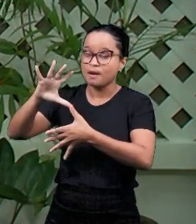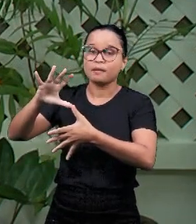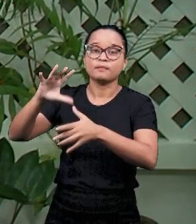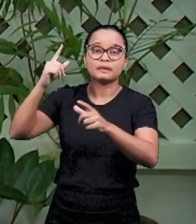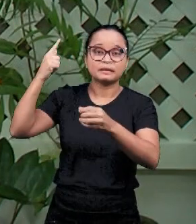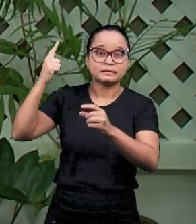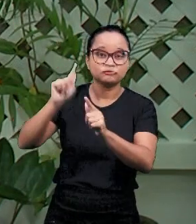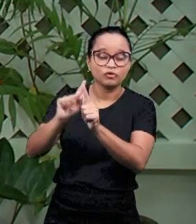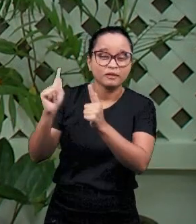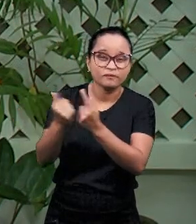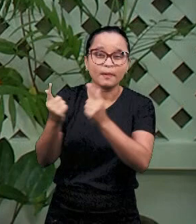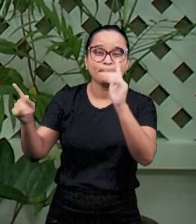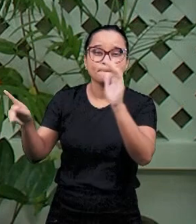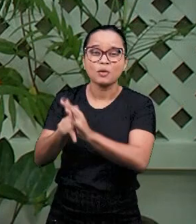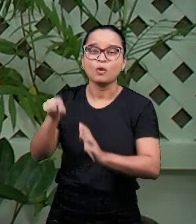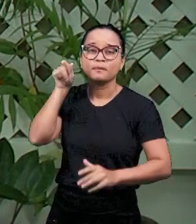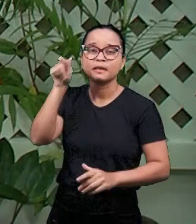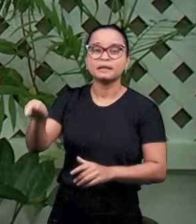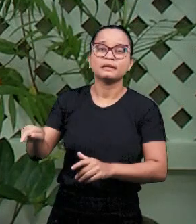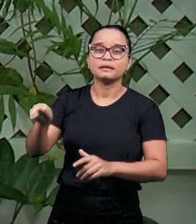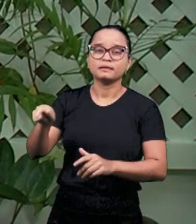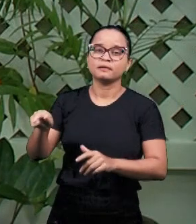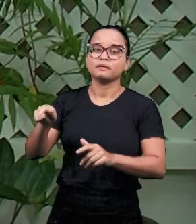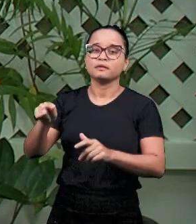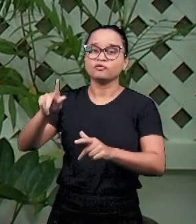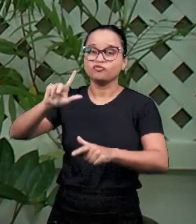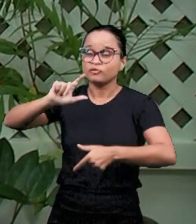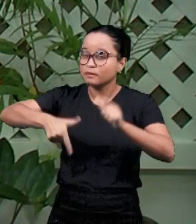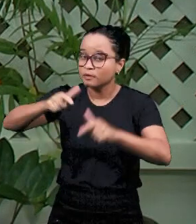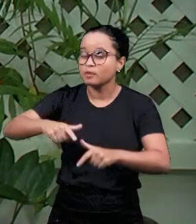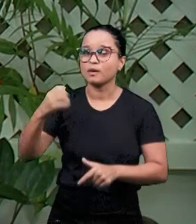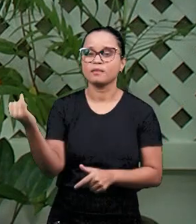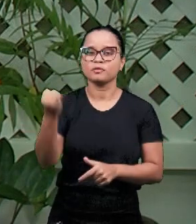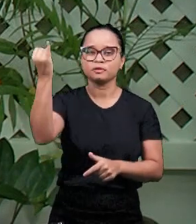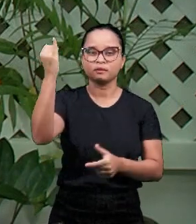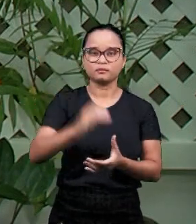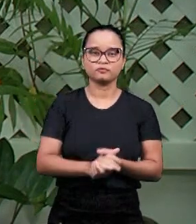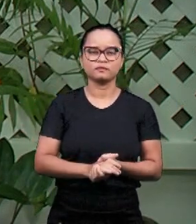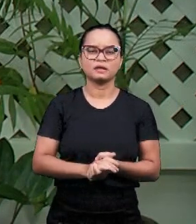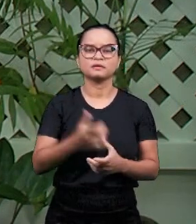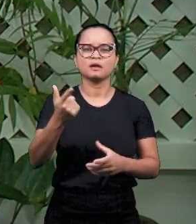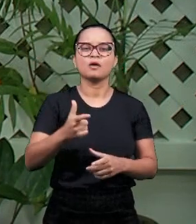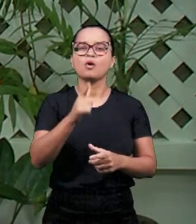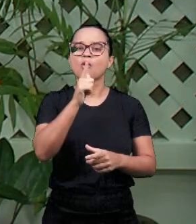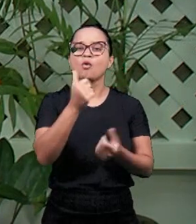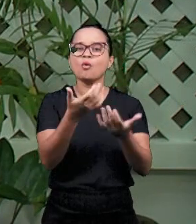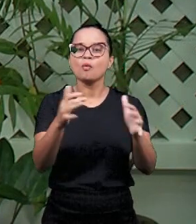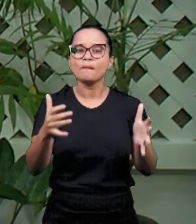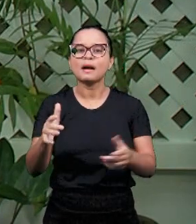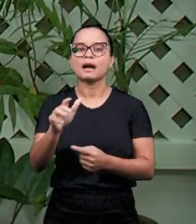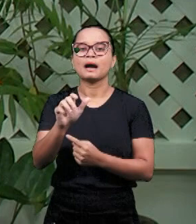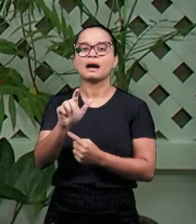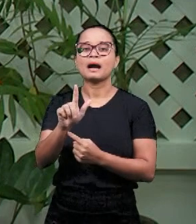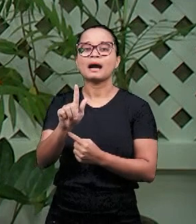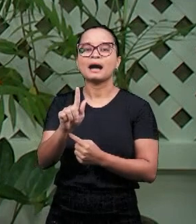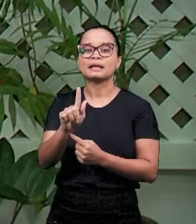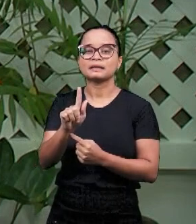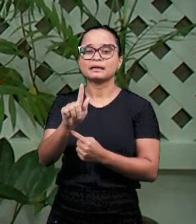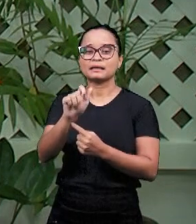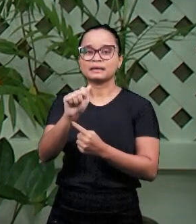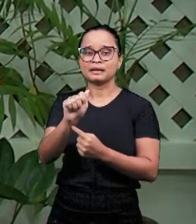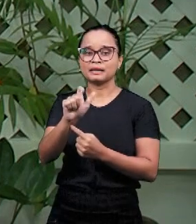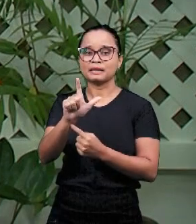ça c'est très important. Le pasteur a dit, le lac de Génézareth, le